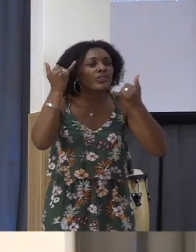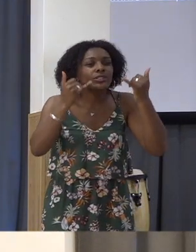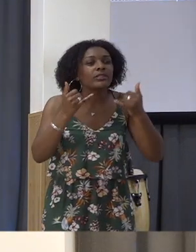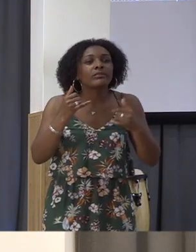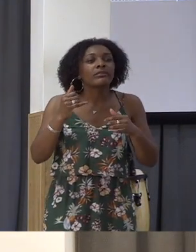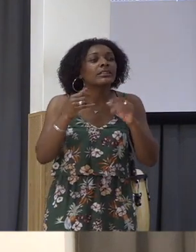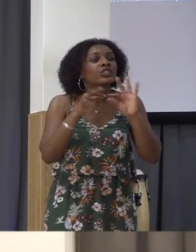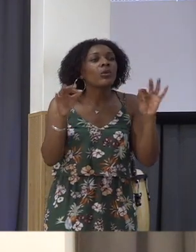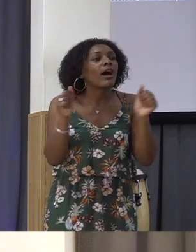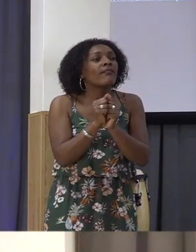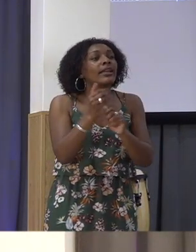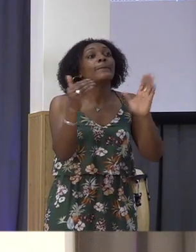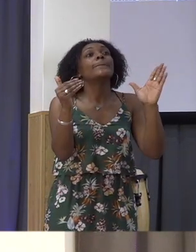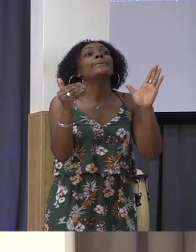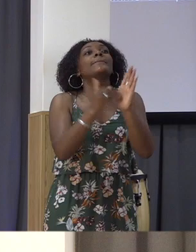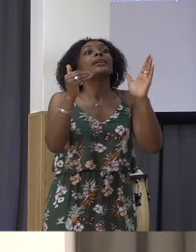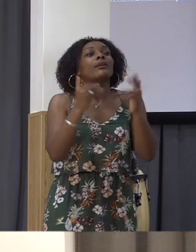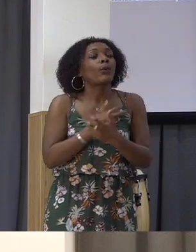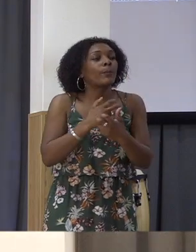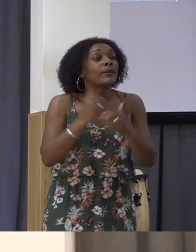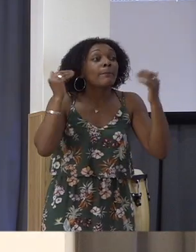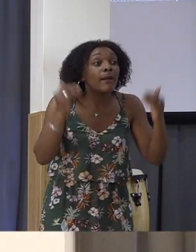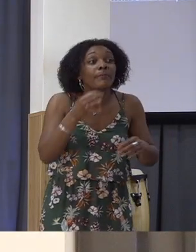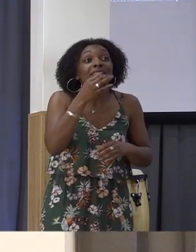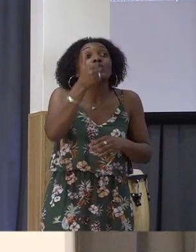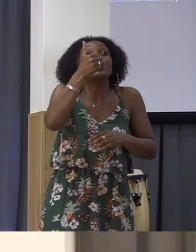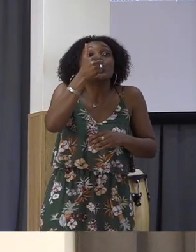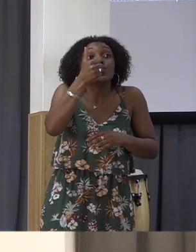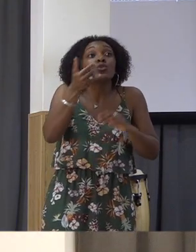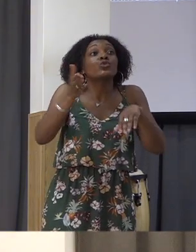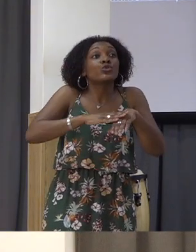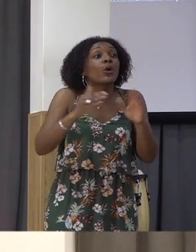brebis, il aurait toujours dit une brebis sur les 1000.